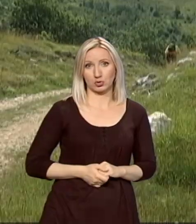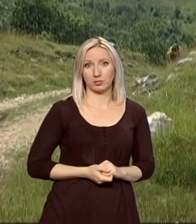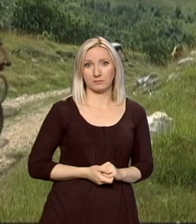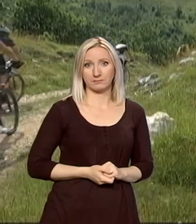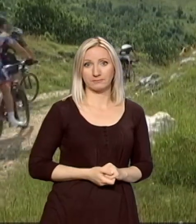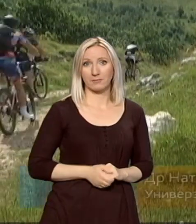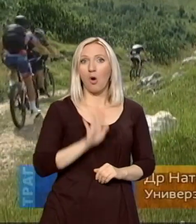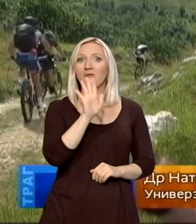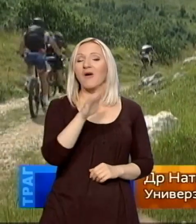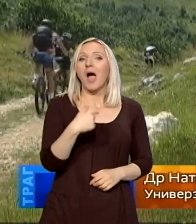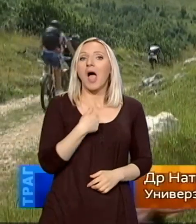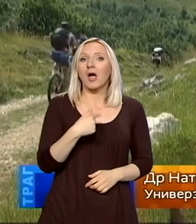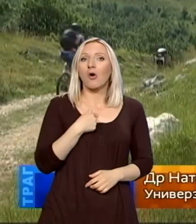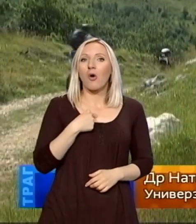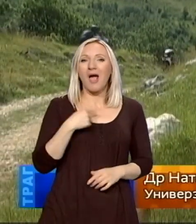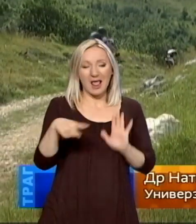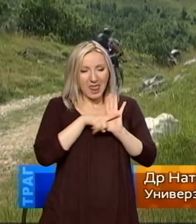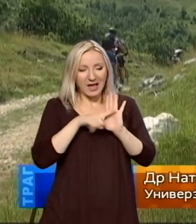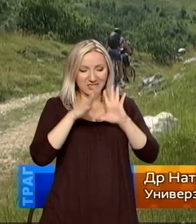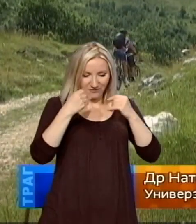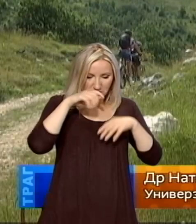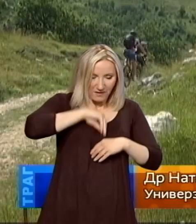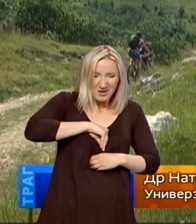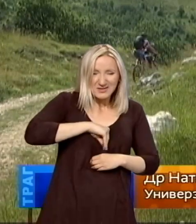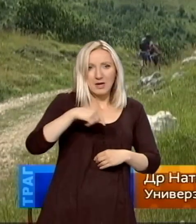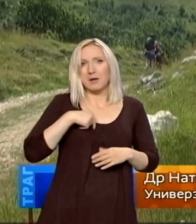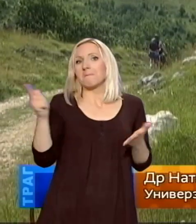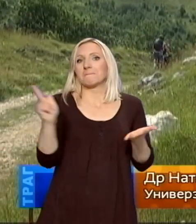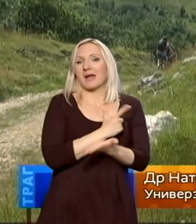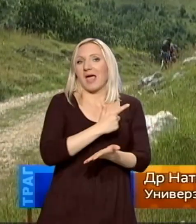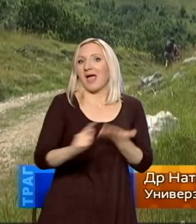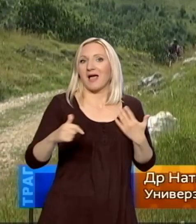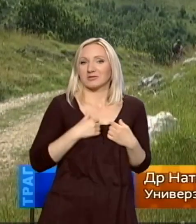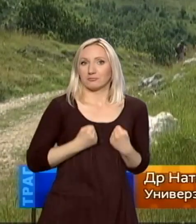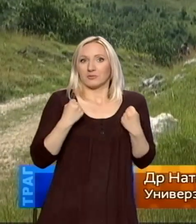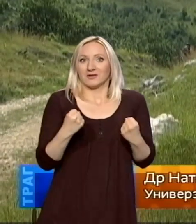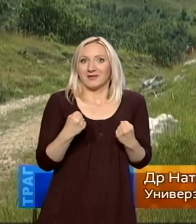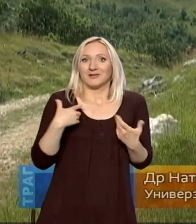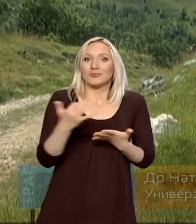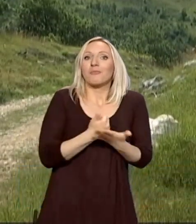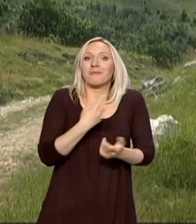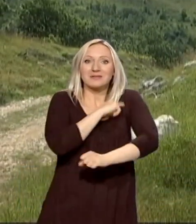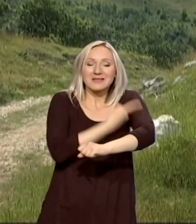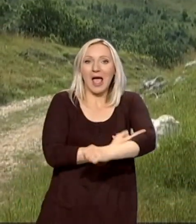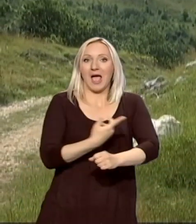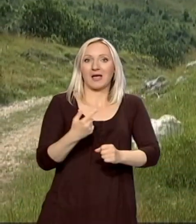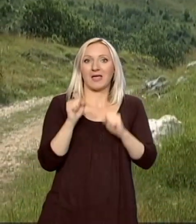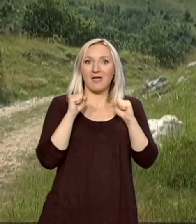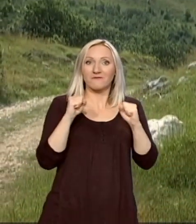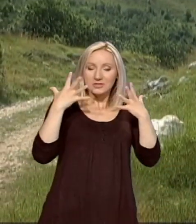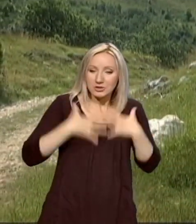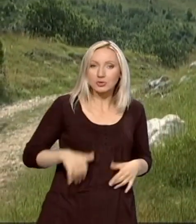Na ovaj način se nekako ispraznim negativnu energiju i skupim snagu i fizičku, a i psihičku